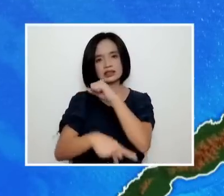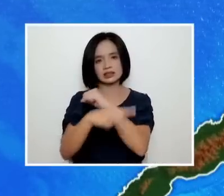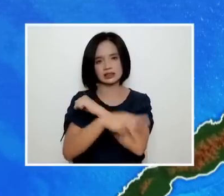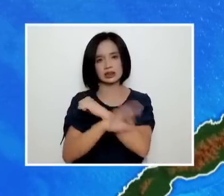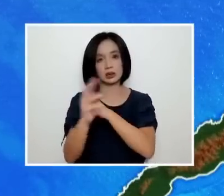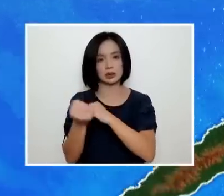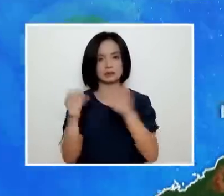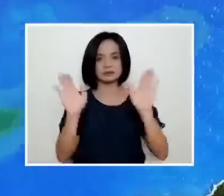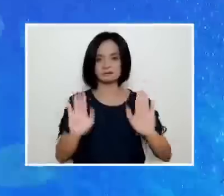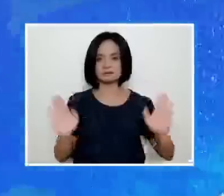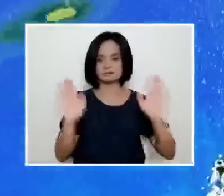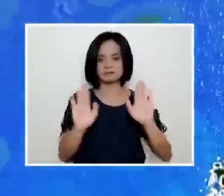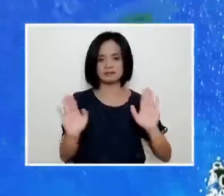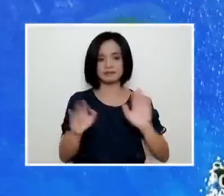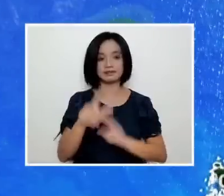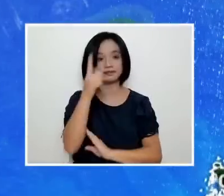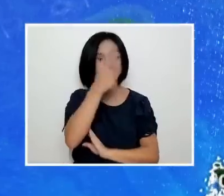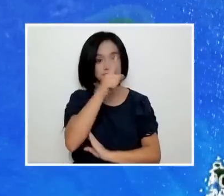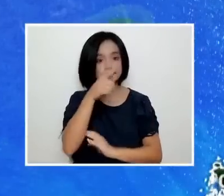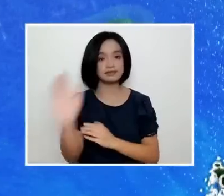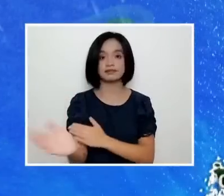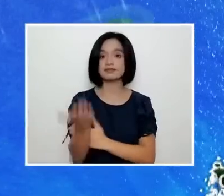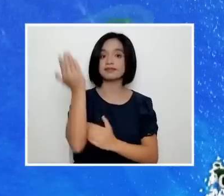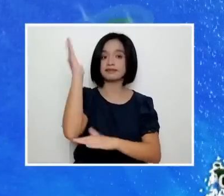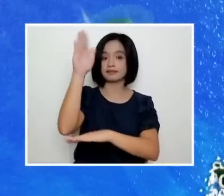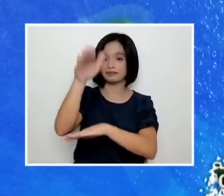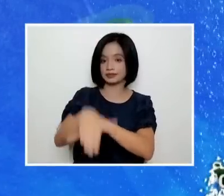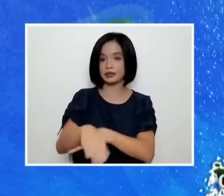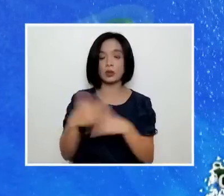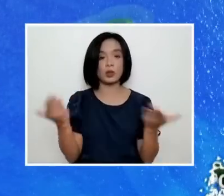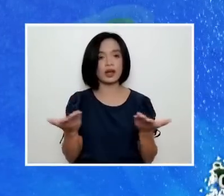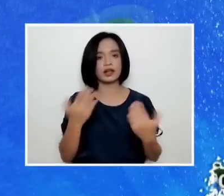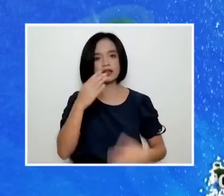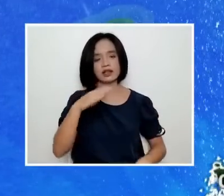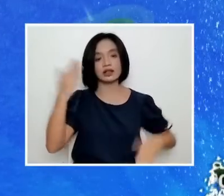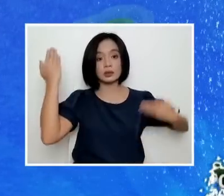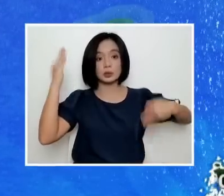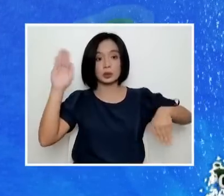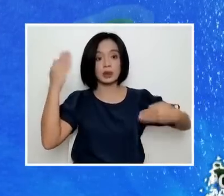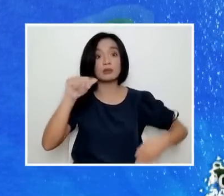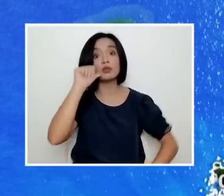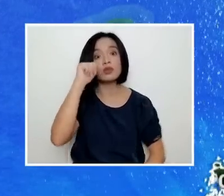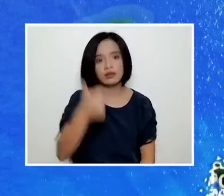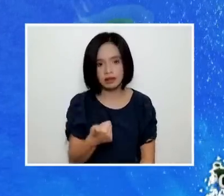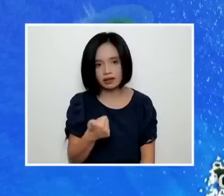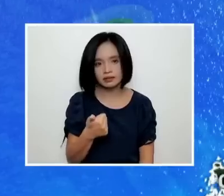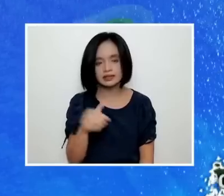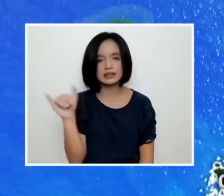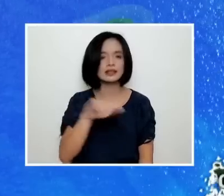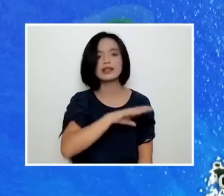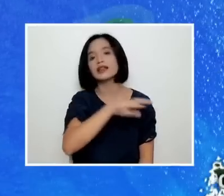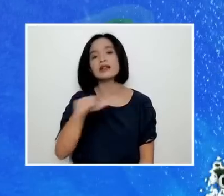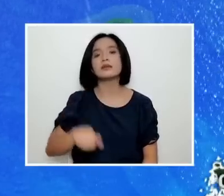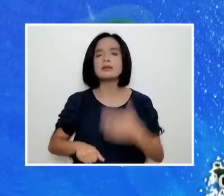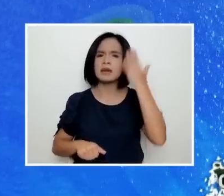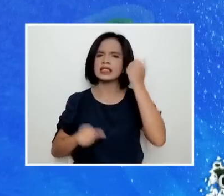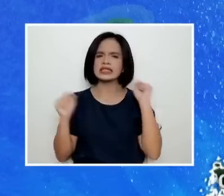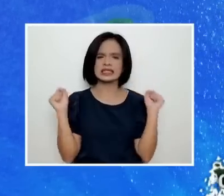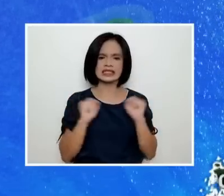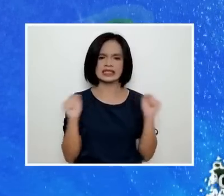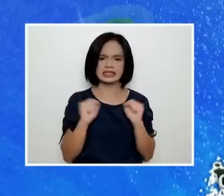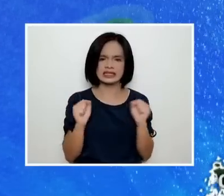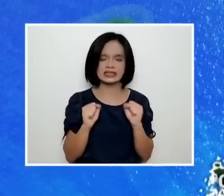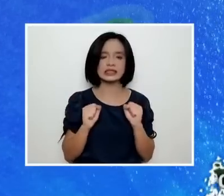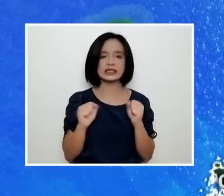Linggo. Sa Luzon, buong araw namang maulan sa Cordillera bukas po yan at sa Cagayan Valley dahil sa amihan at pagpapaulan din ang